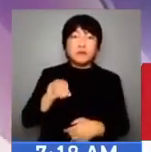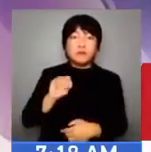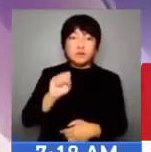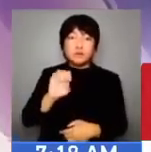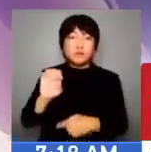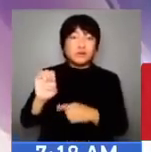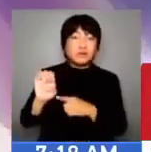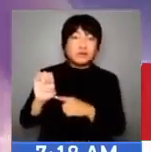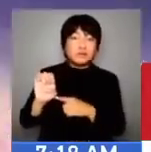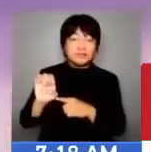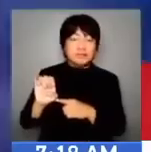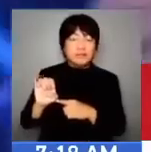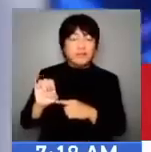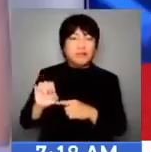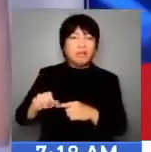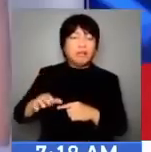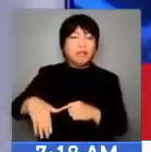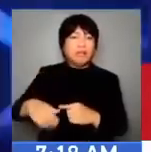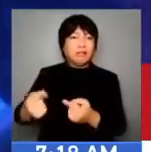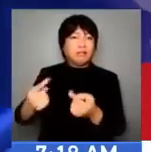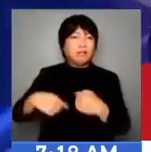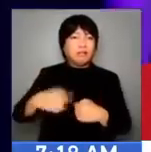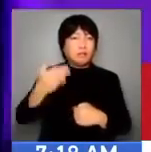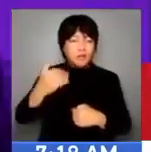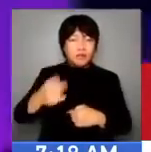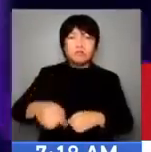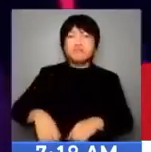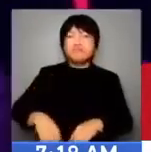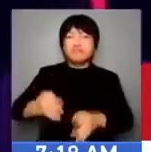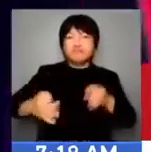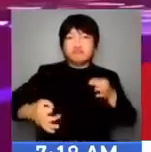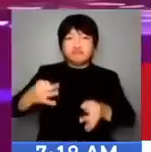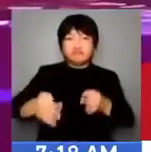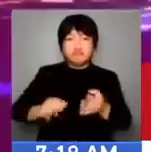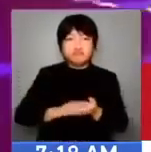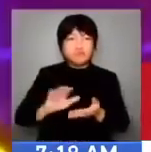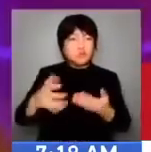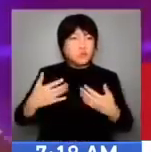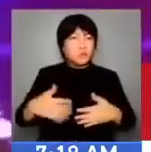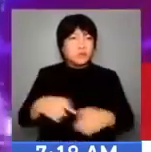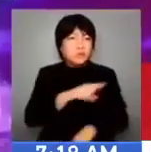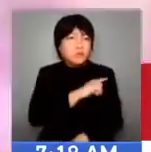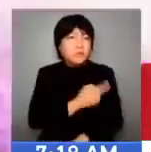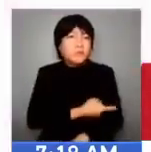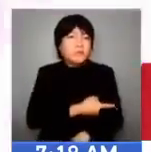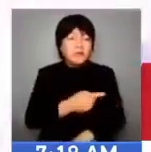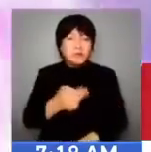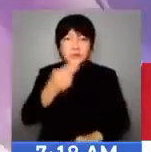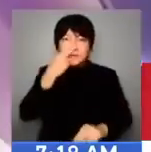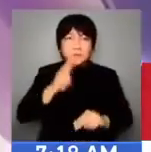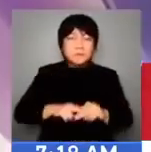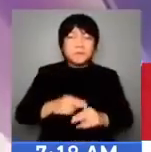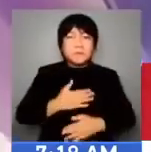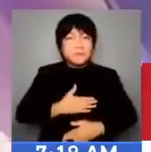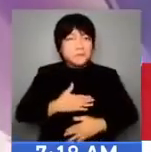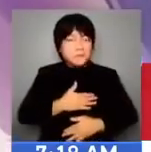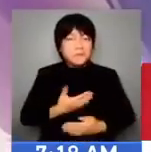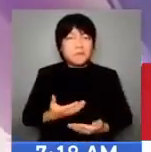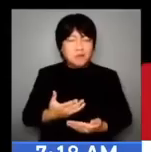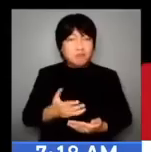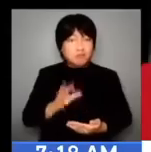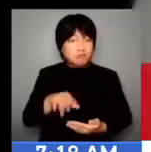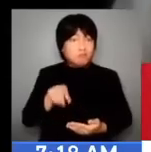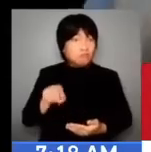mga judge na dapat pangilagan. Siya ang powerhouse comedian, nakakatawa man pero seryoso raw